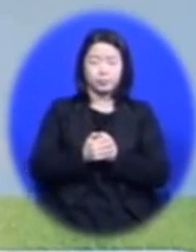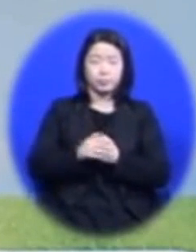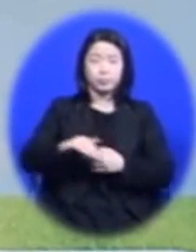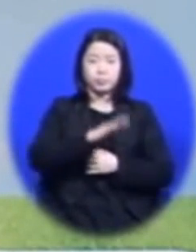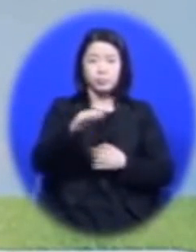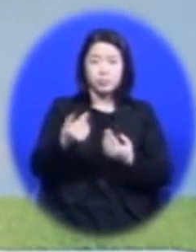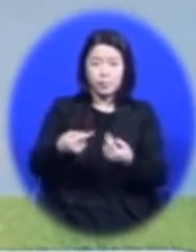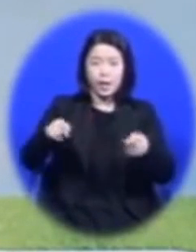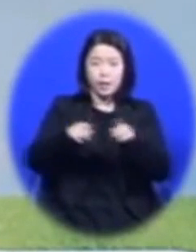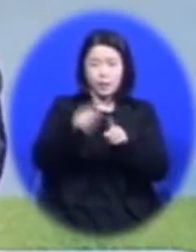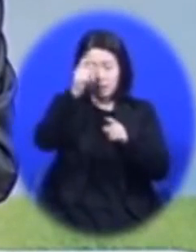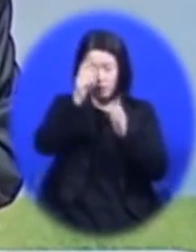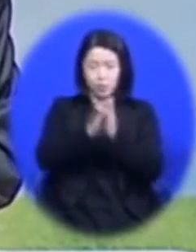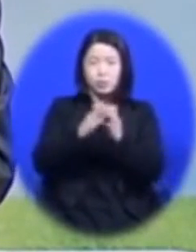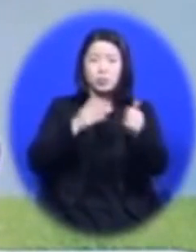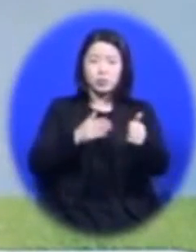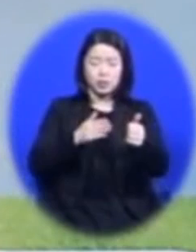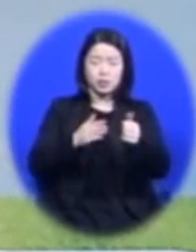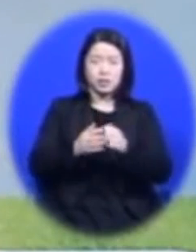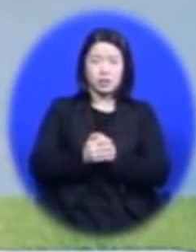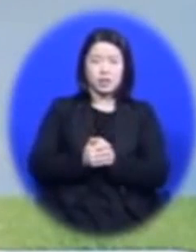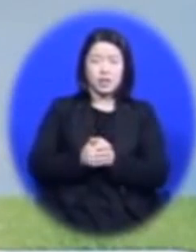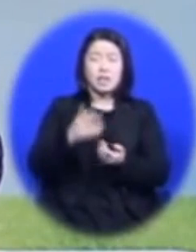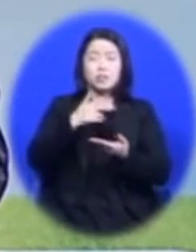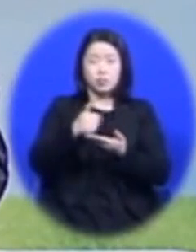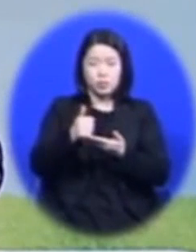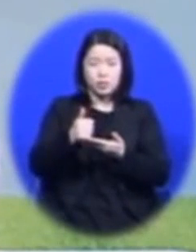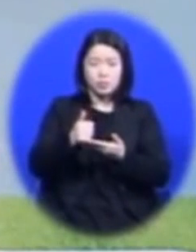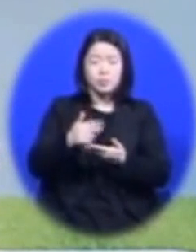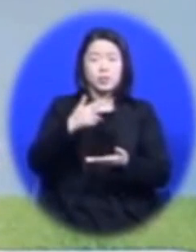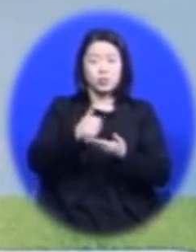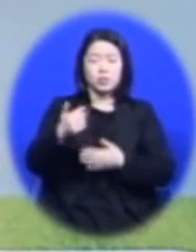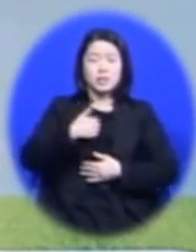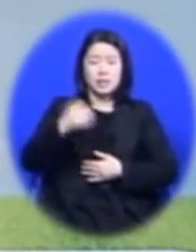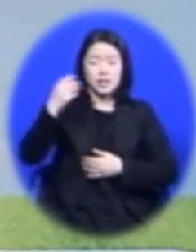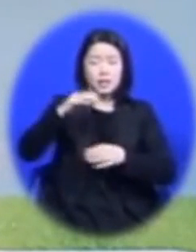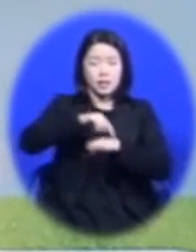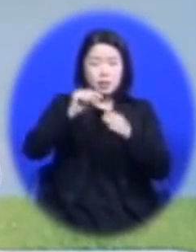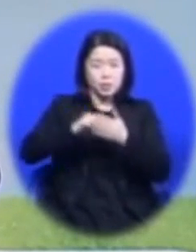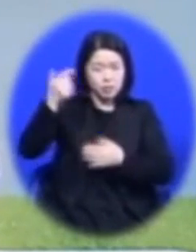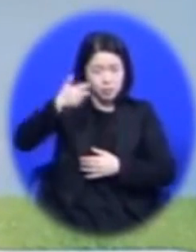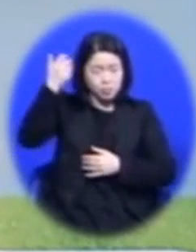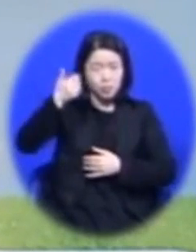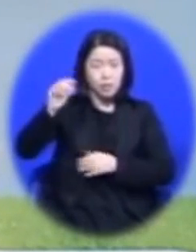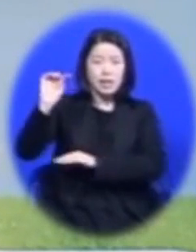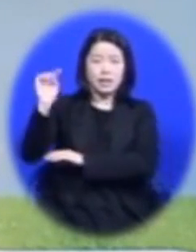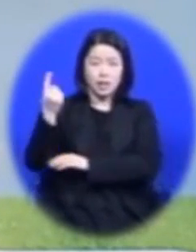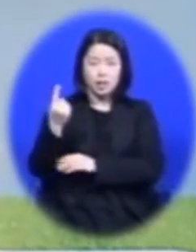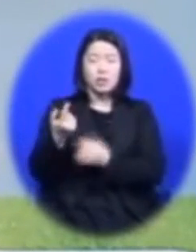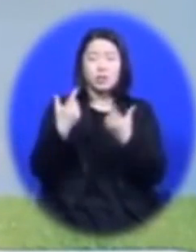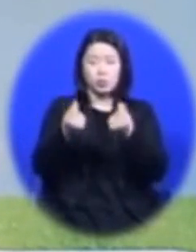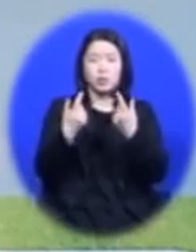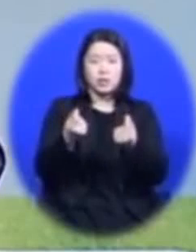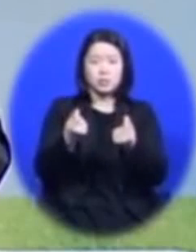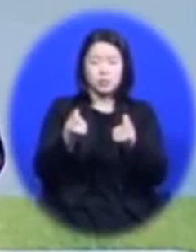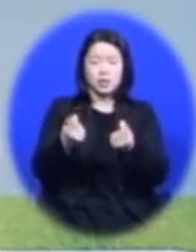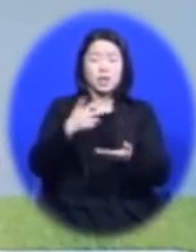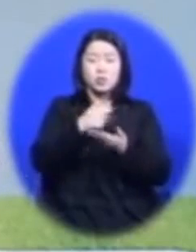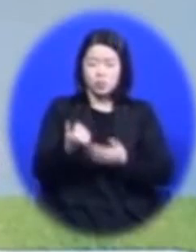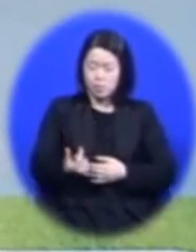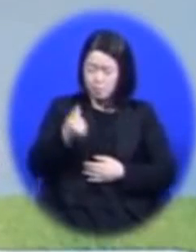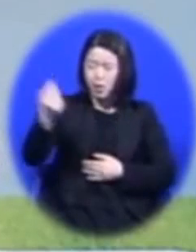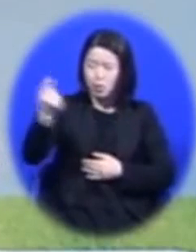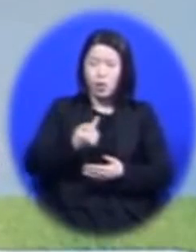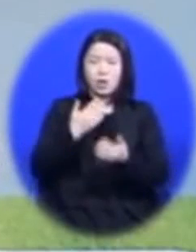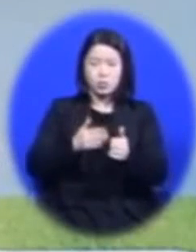우리 같이 기도하십시다. 주님, 주님 제 심령도 오늘 다윗의 심령과 같습니다. 주님 빨리